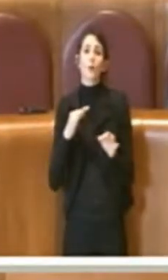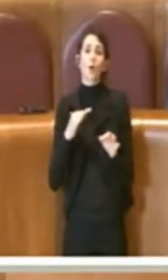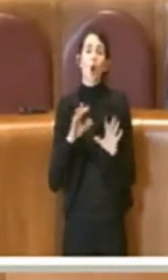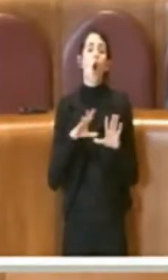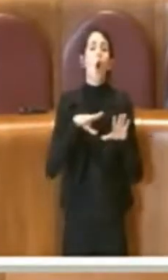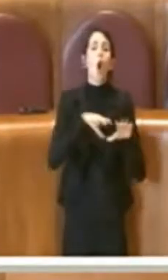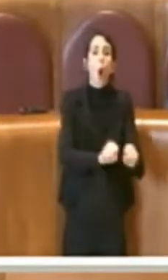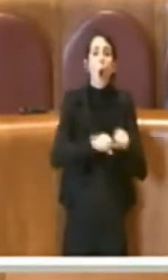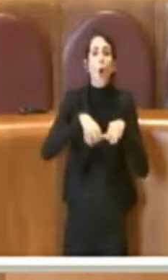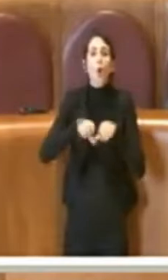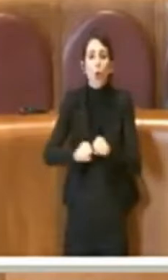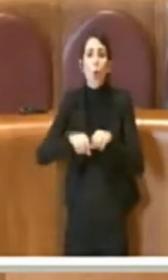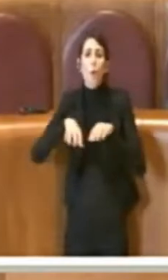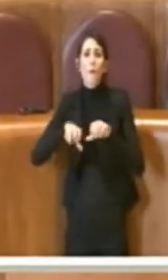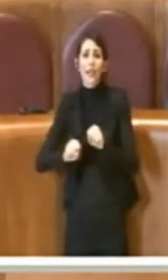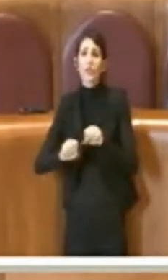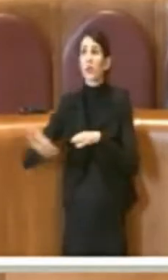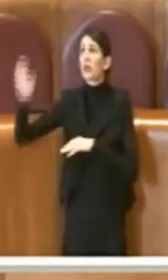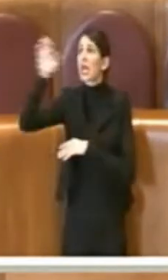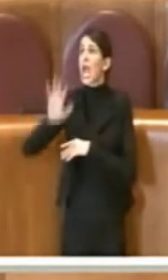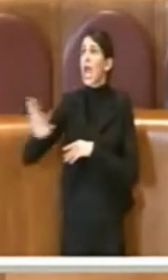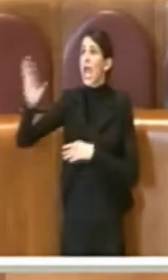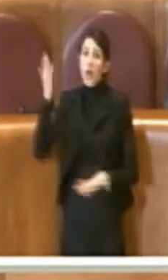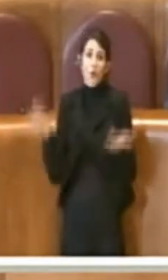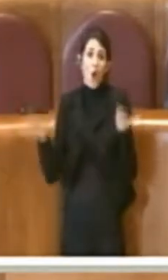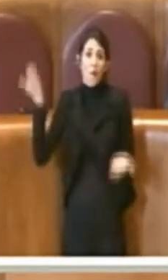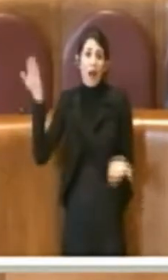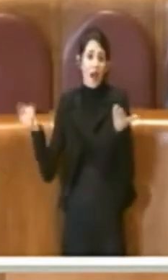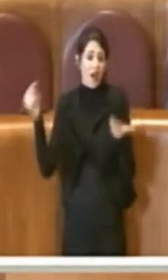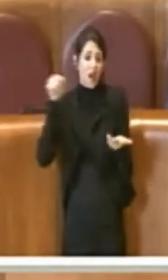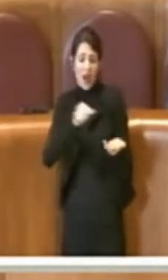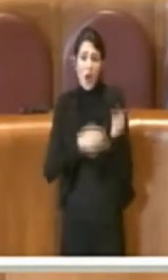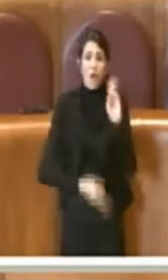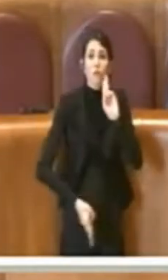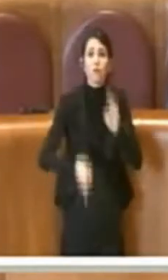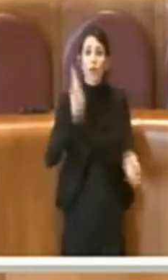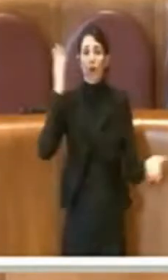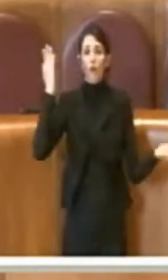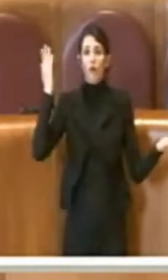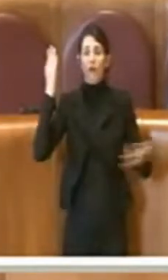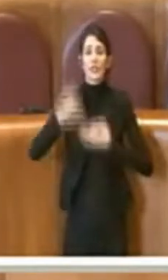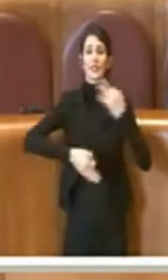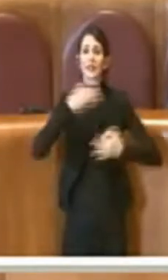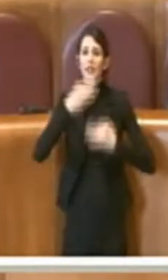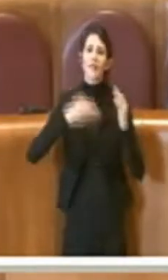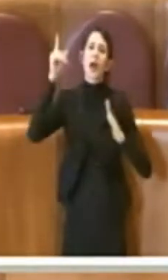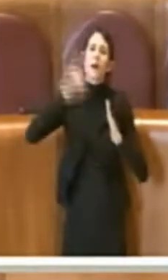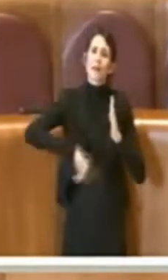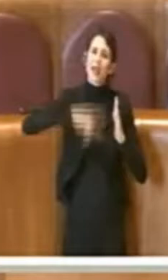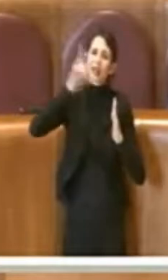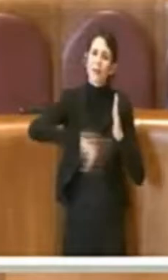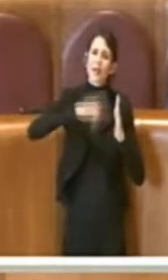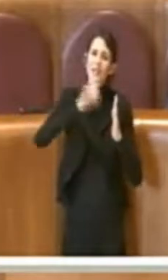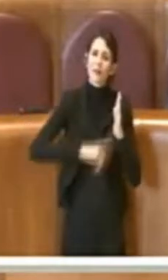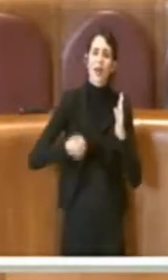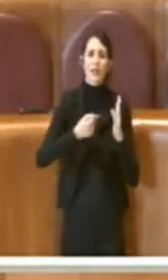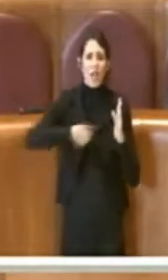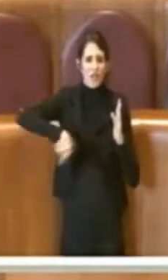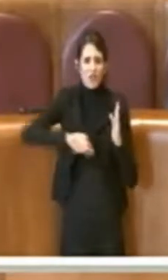occupazioni di immobili più grandi di tutta Europa, per cui ogni mese paghiamo centinaia di migliaia di euro di